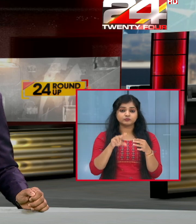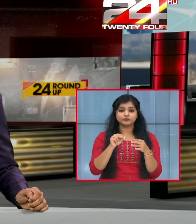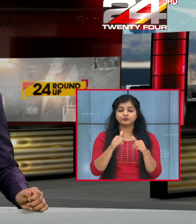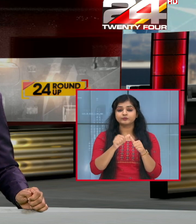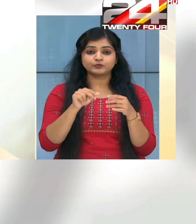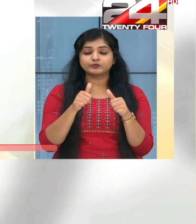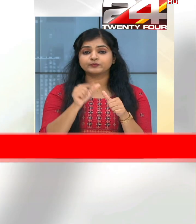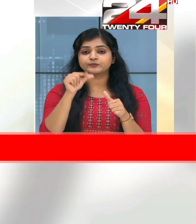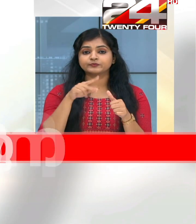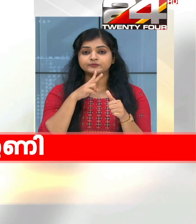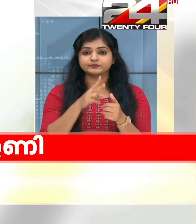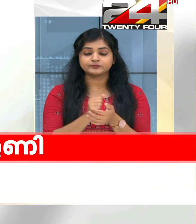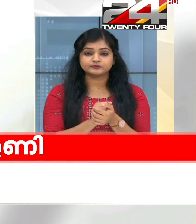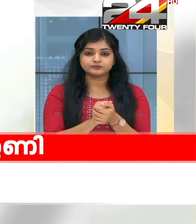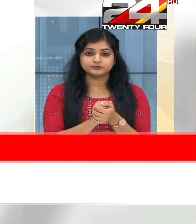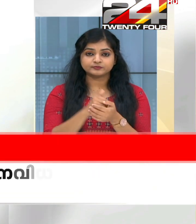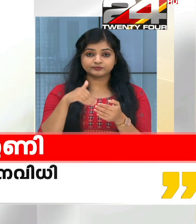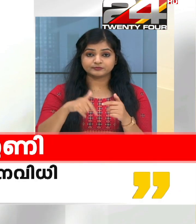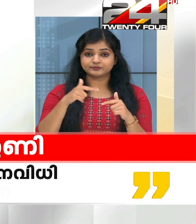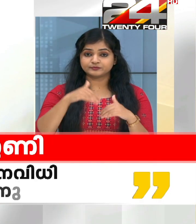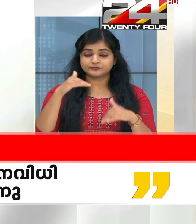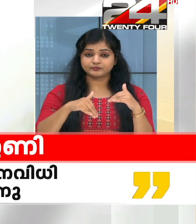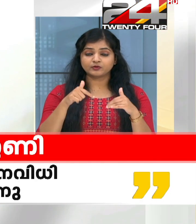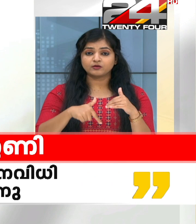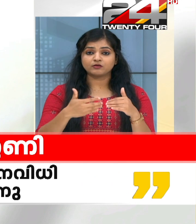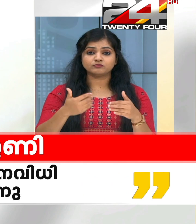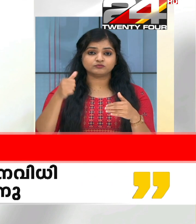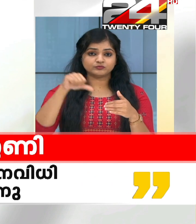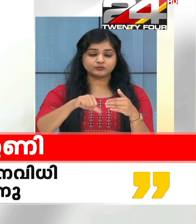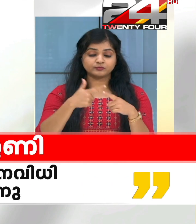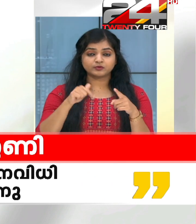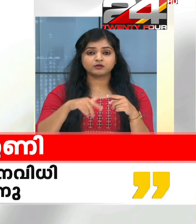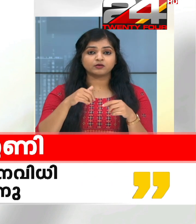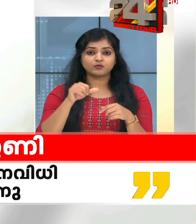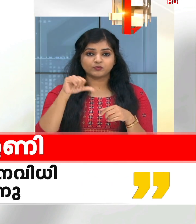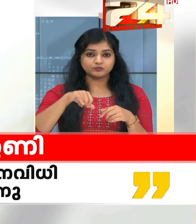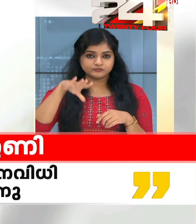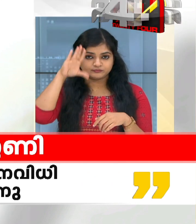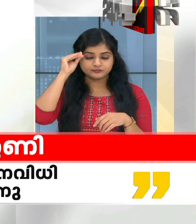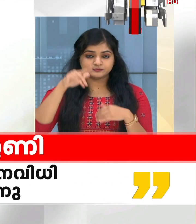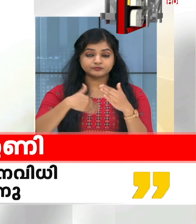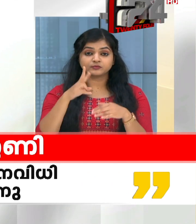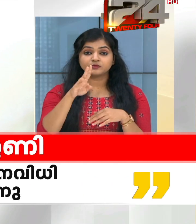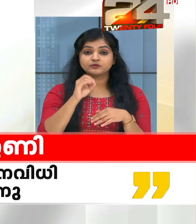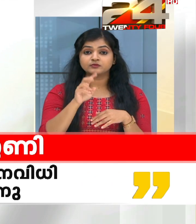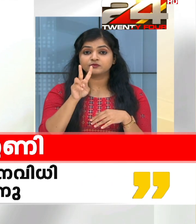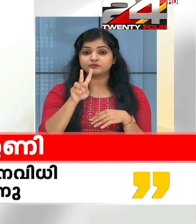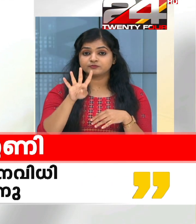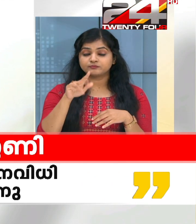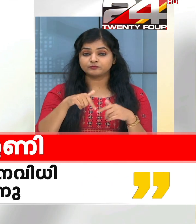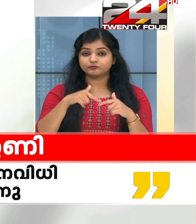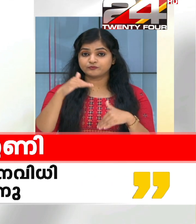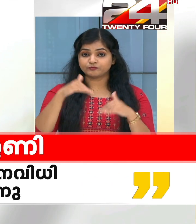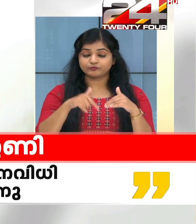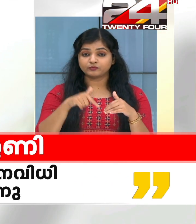ഇതൊരു സെറ്റ് ബാക്ക് ആണെങ്കിലും ഇതിൽ നിന്ന് പഠിച്ച് നമ്മൾ മുന്നോട്ട് പോകും. 2024 അതുപോലെ ഇതൊന്നും